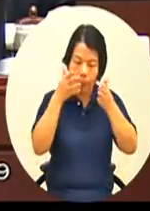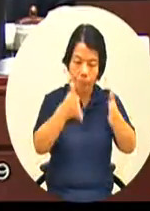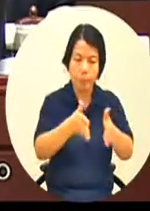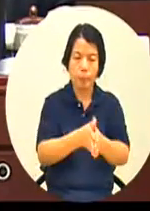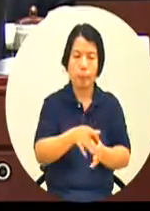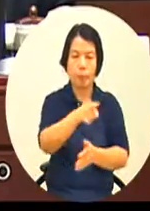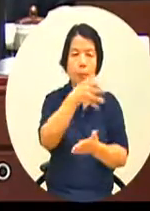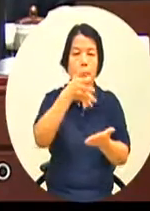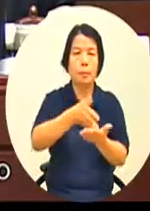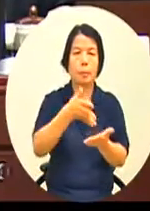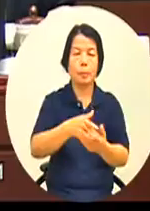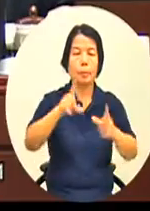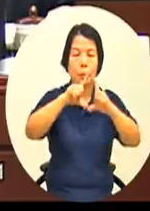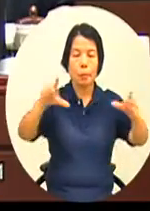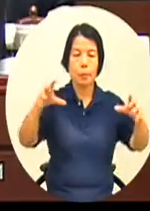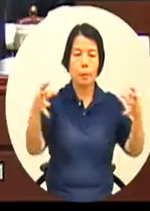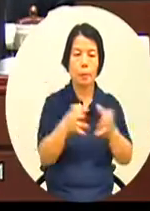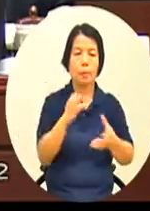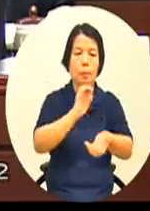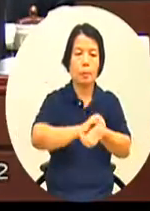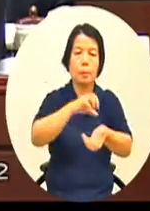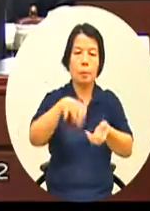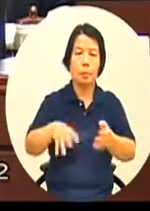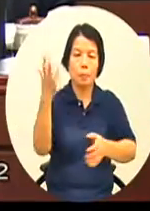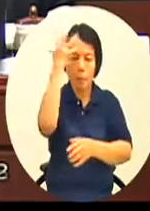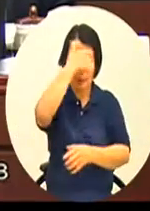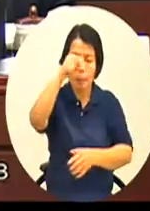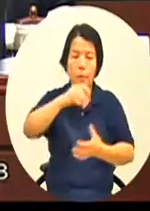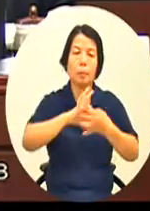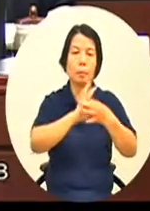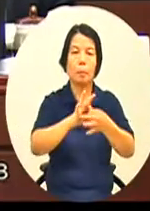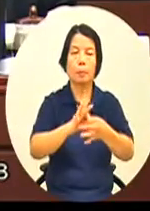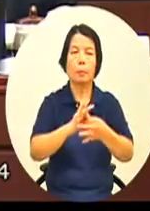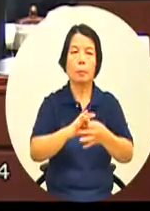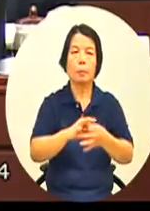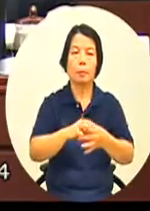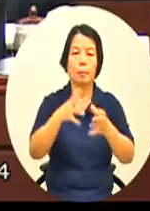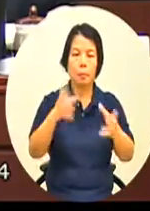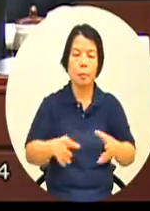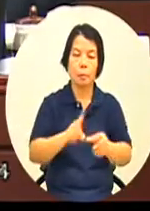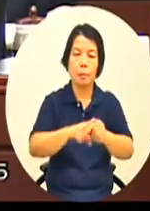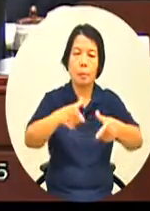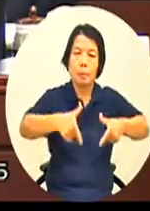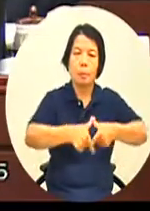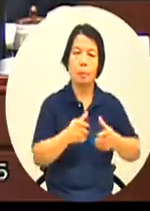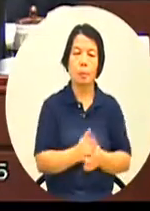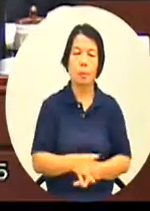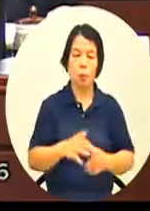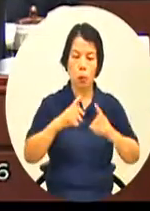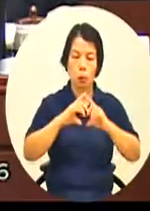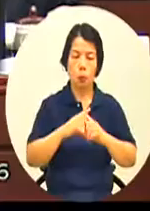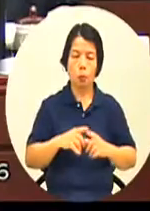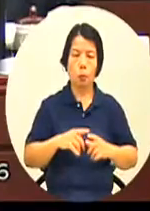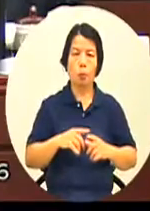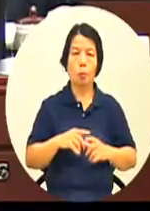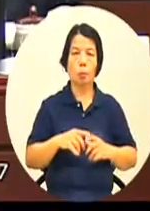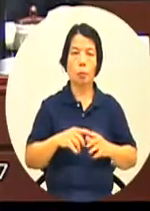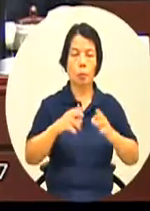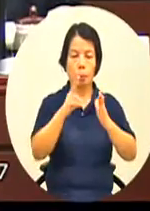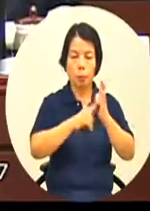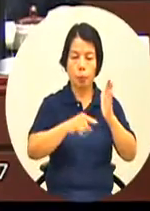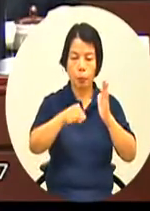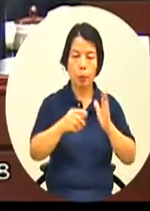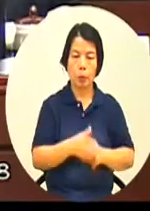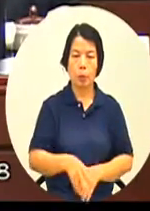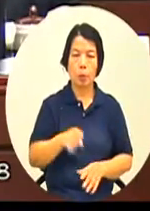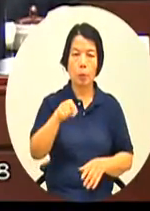所提到的那个大同医院的那个老人的那个关怀的据点中心的部分进行回复哈，其实那个据点当时